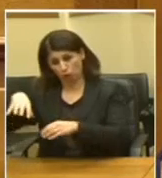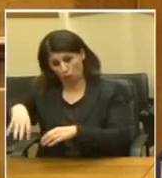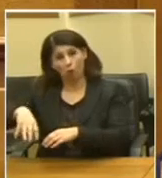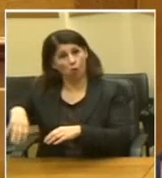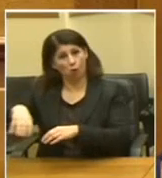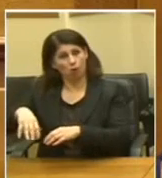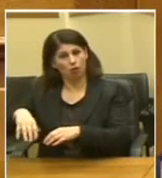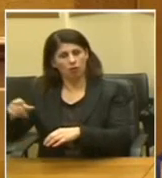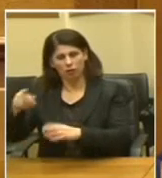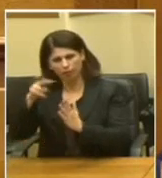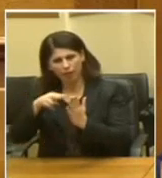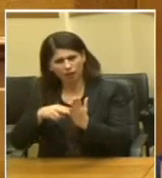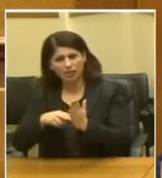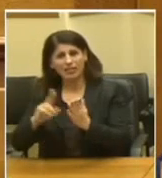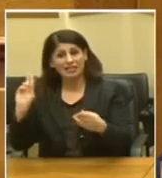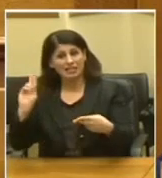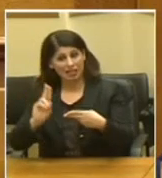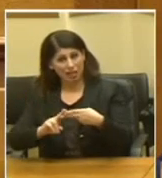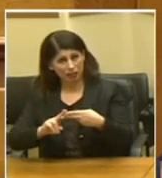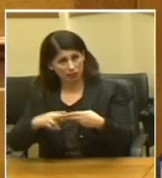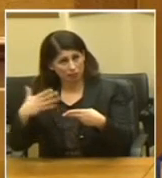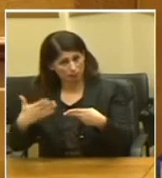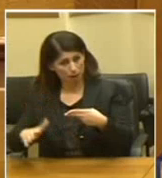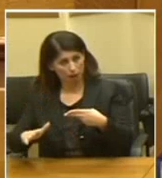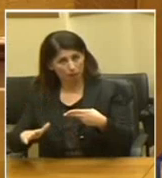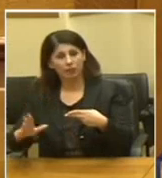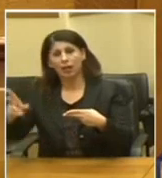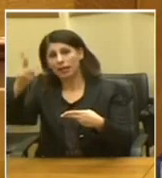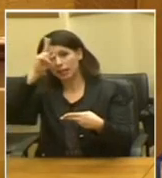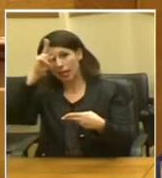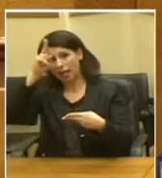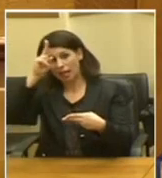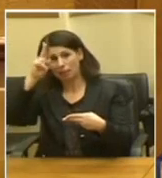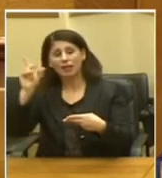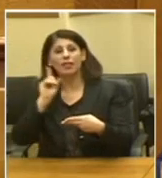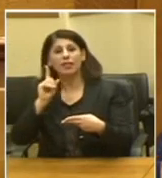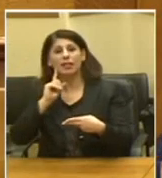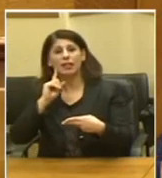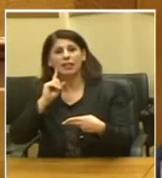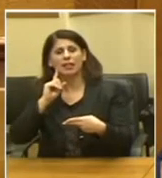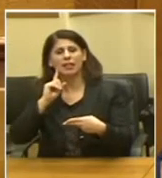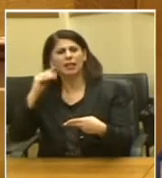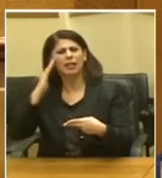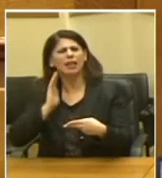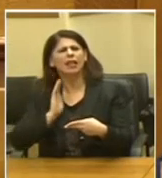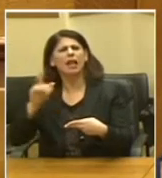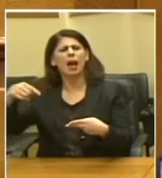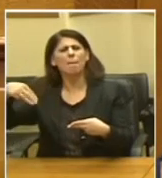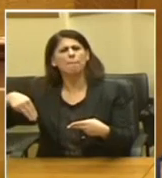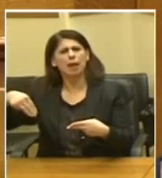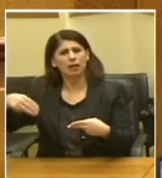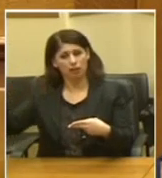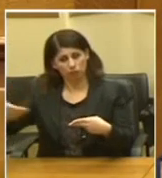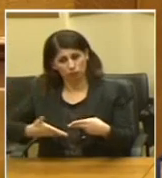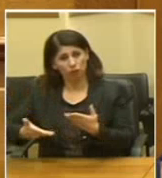Διάβασα ότι κατά την συνάντησή σας με την Γερμανίδα καγκελάριο κυρία Μέρκελ, όταν αυτή επισκέφθηκε την Αθήνα πριν από